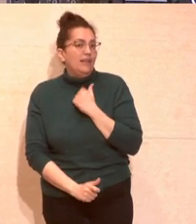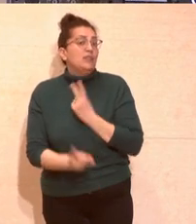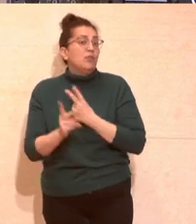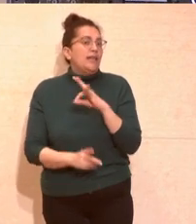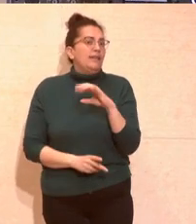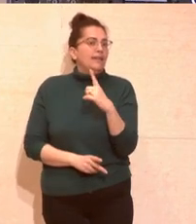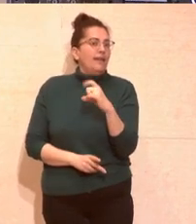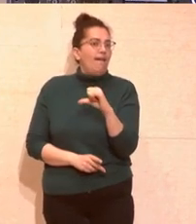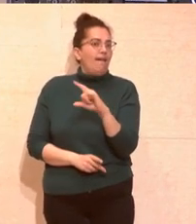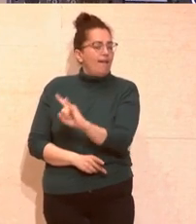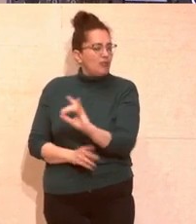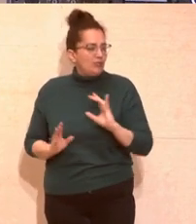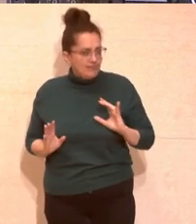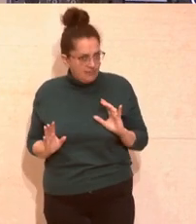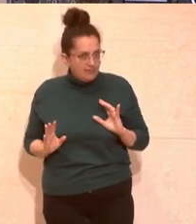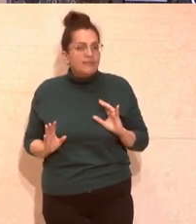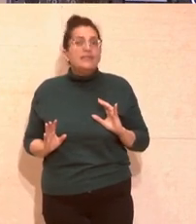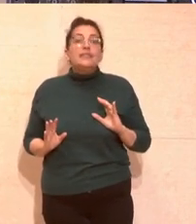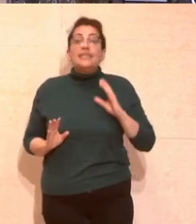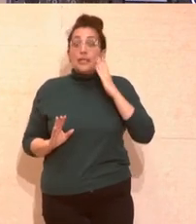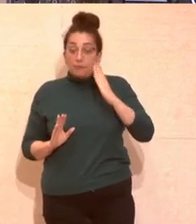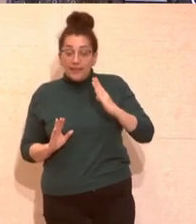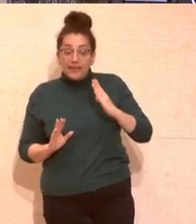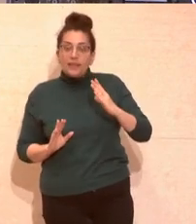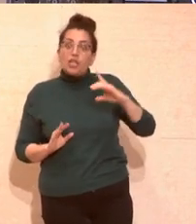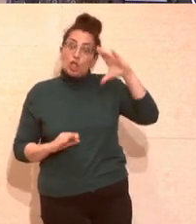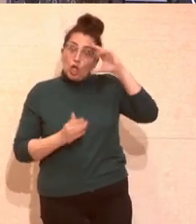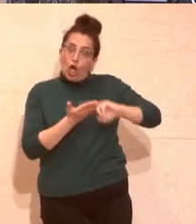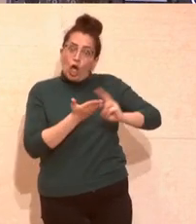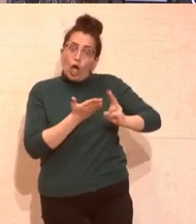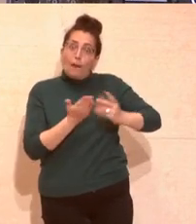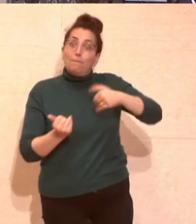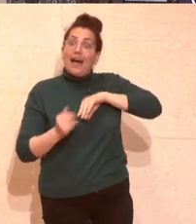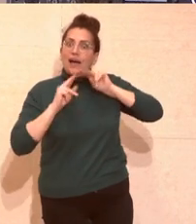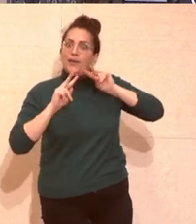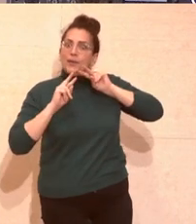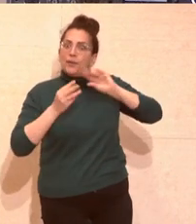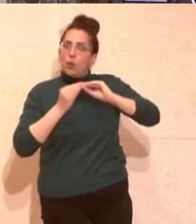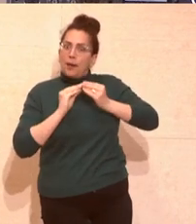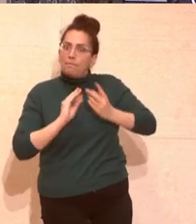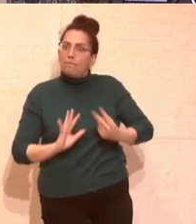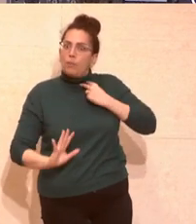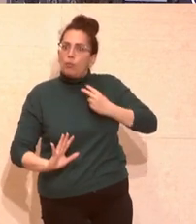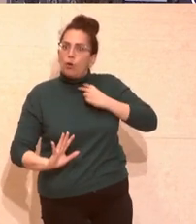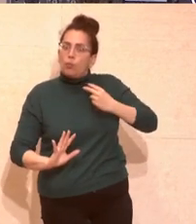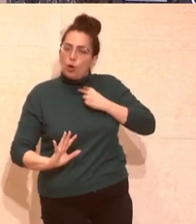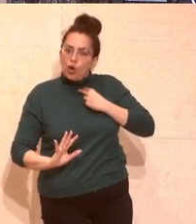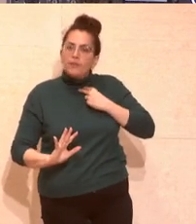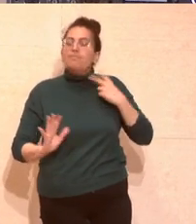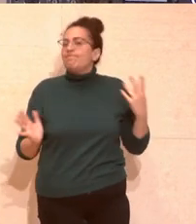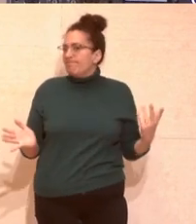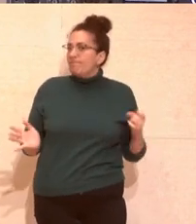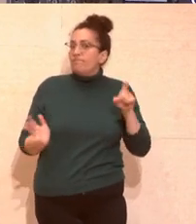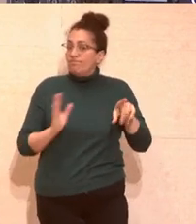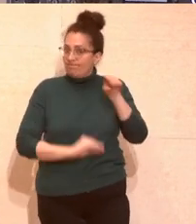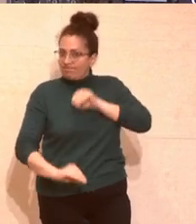l'attention. Et chez ces enfants, la prise en charge du syndrome d'apnée du sommeil va alléger leurs troubles comportementaux. Donc, chez ces enfants,